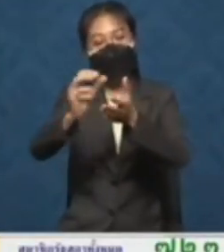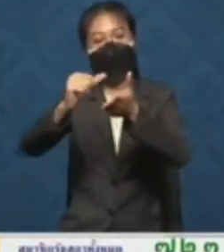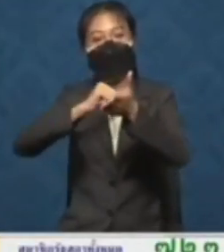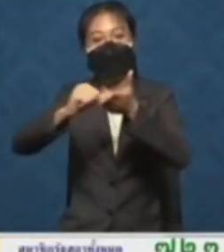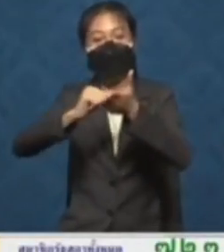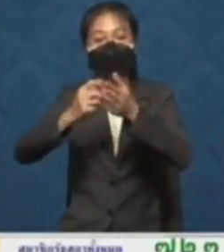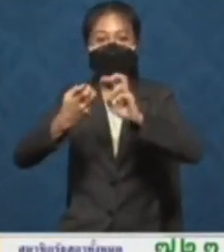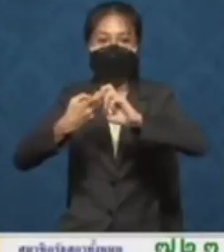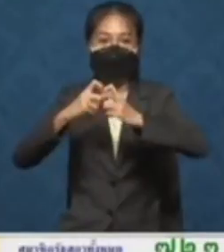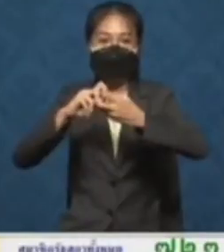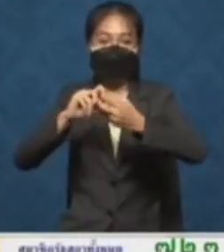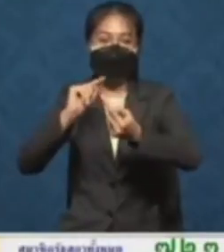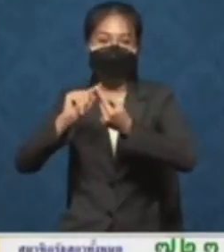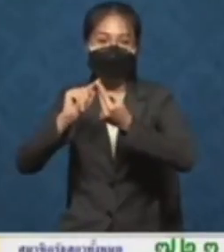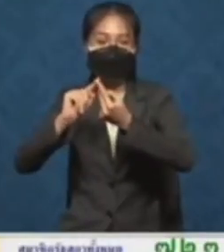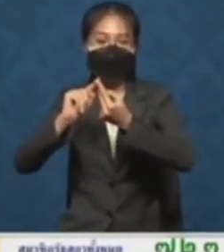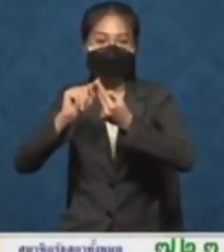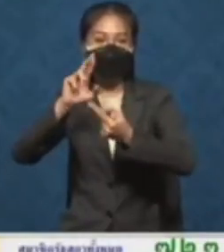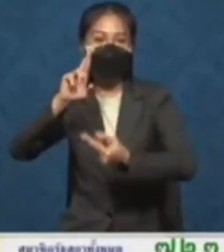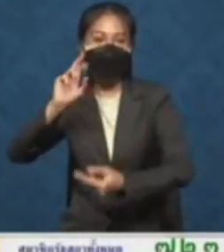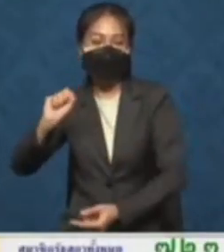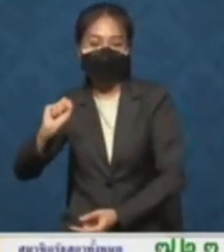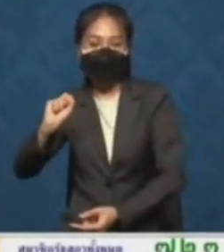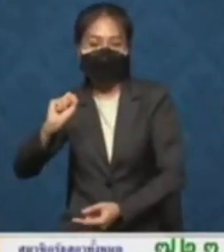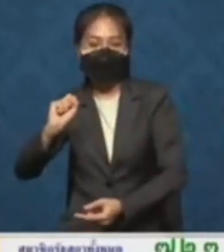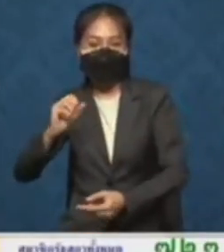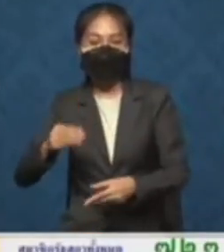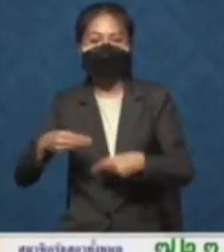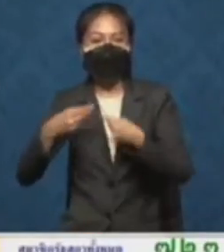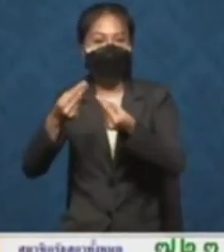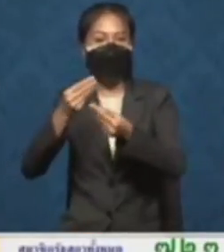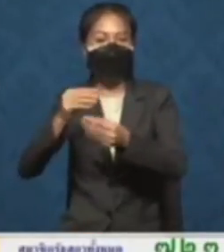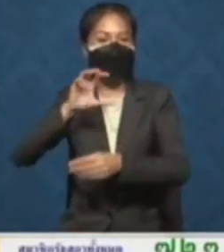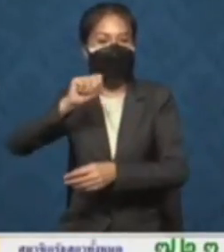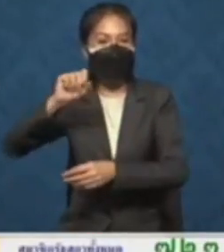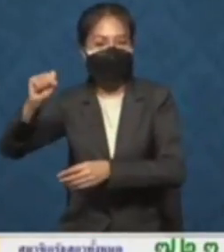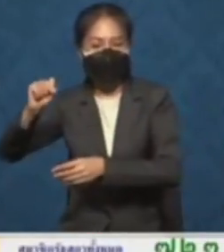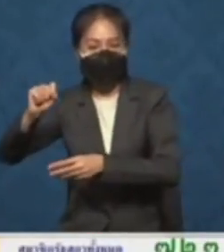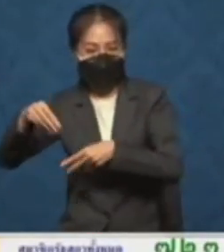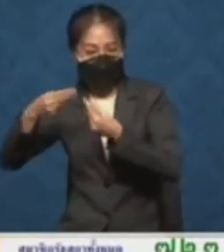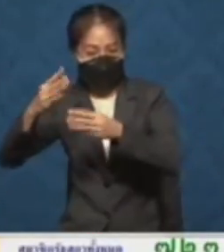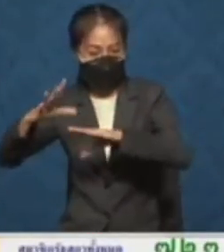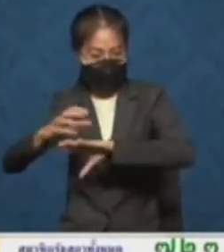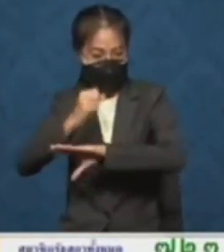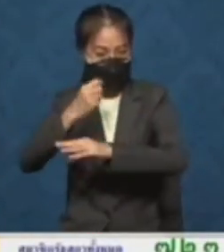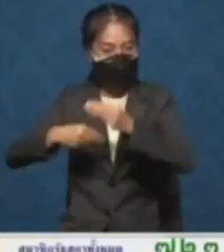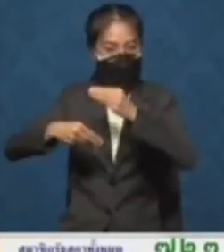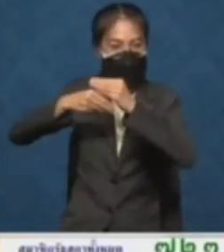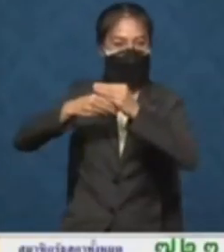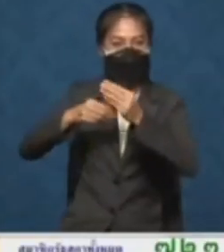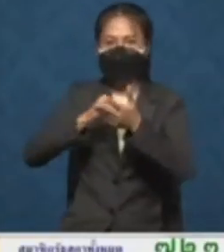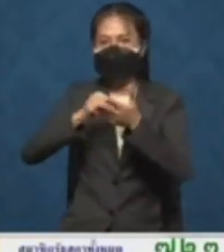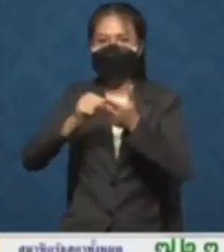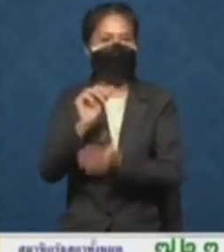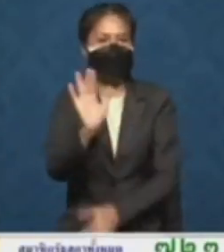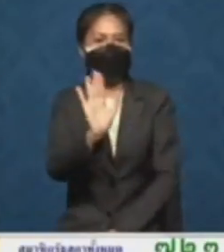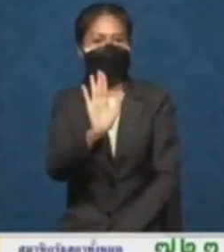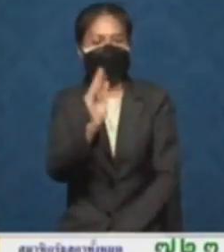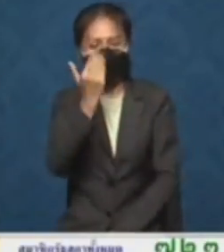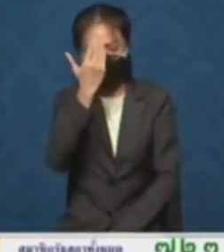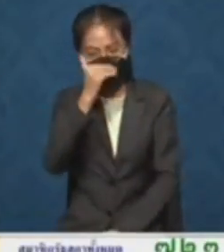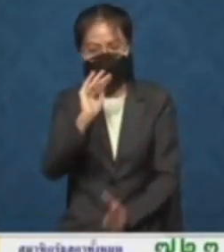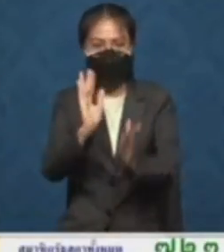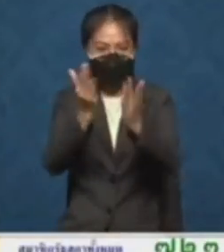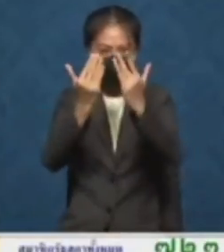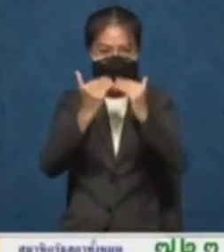าผู้แทนราษฎรมีอำนาจมากยิ่งขึ้นเนี่ยอาจจะไม่ได้แก้ปัญหาเหล่านี้ทั้งยังเป็นการมีการลดทอนอำนาจ